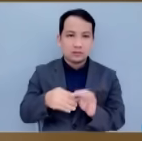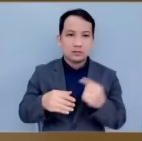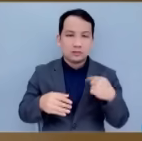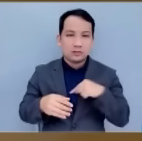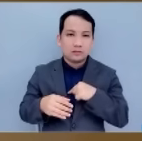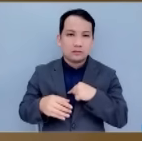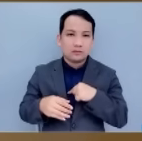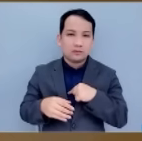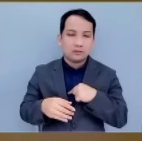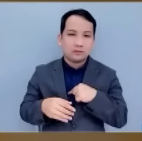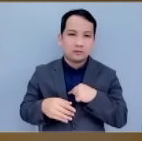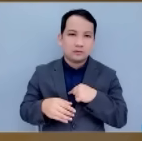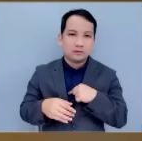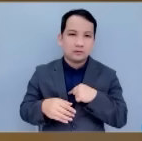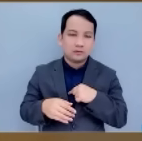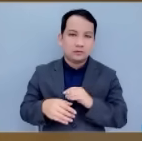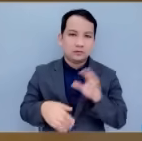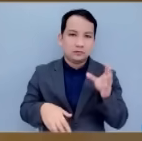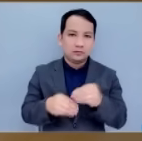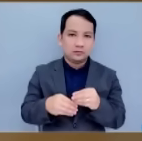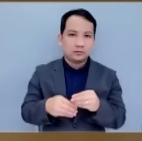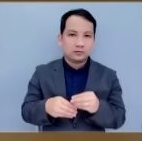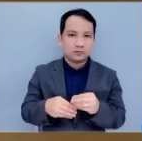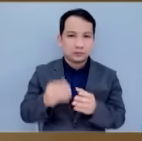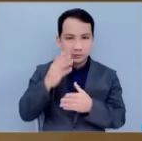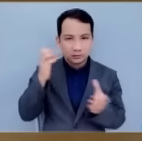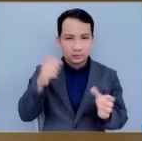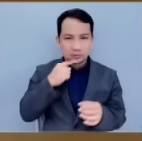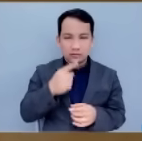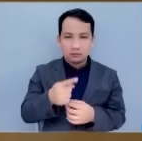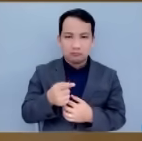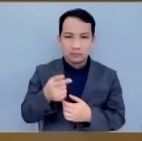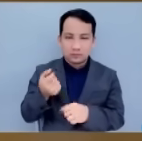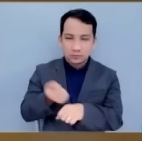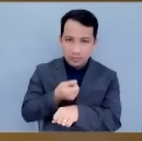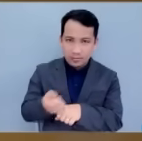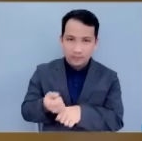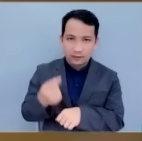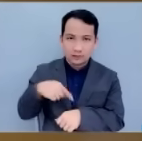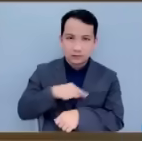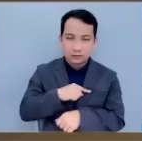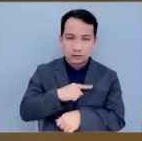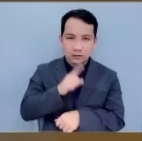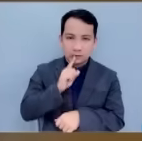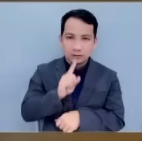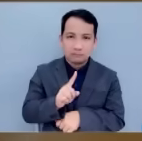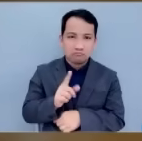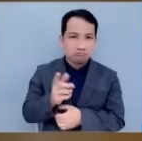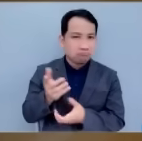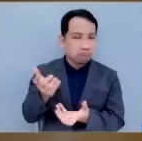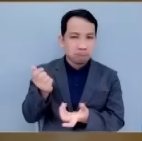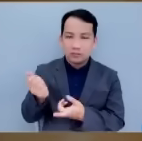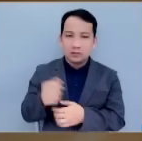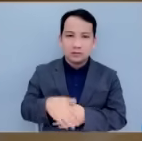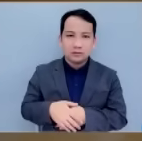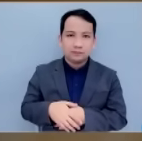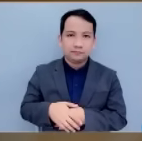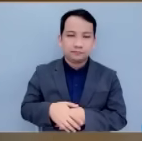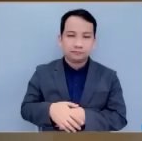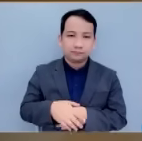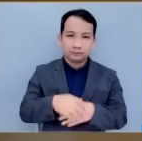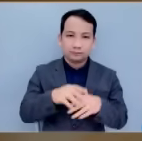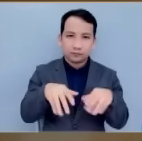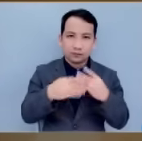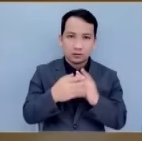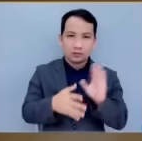man po maano kasi ayos naman po to ang kaya niya pong ito sumuya ta. Nakakulong na sa Goa Police Station ang